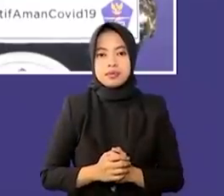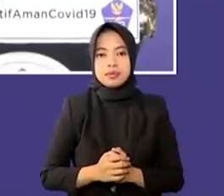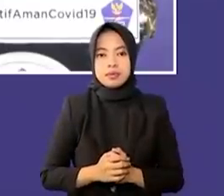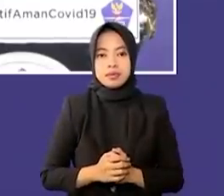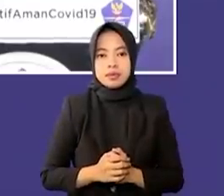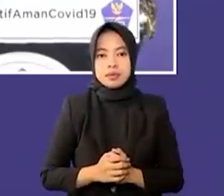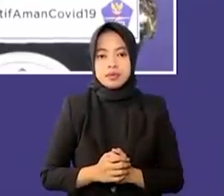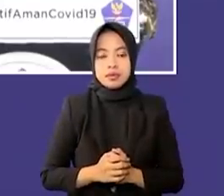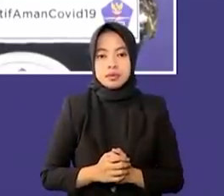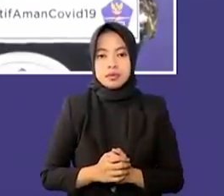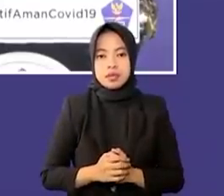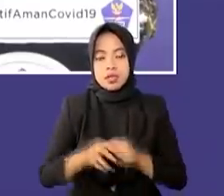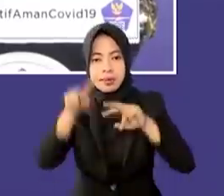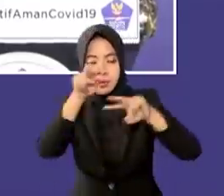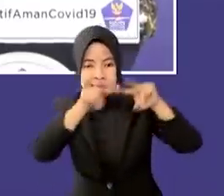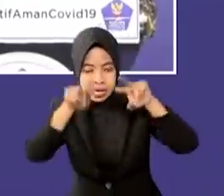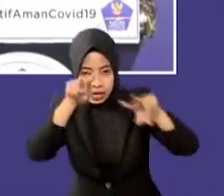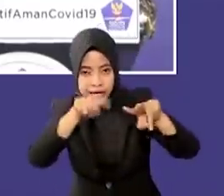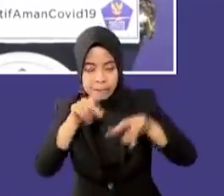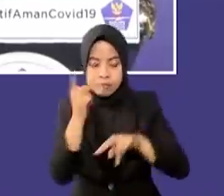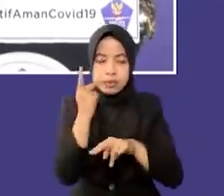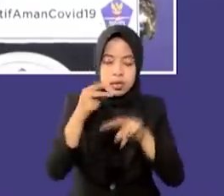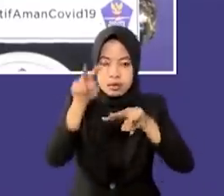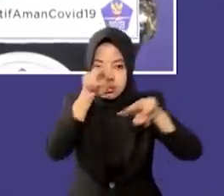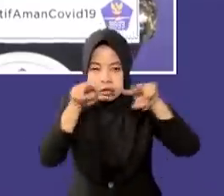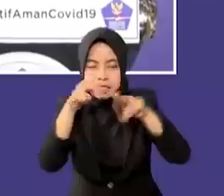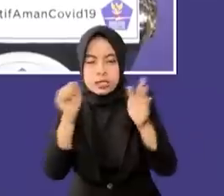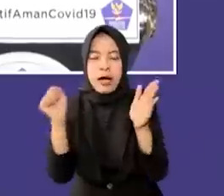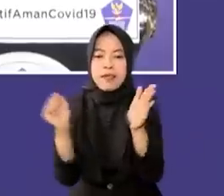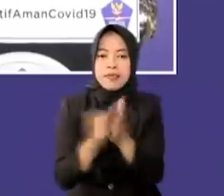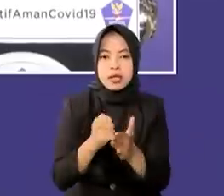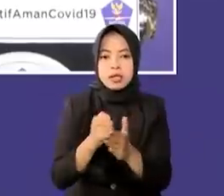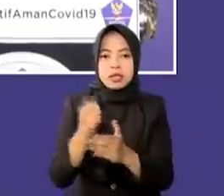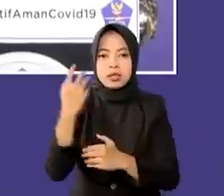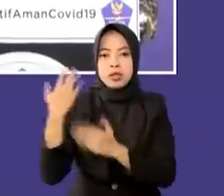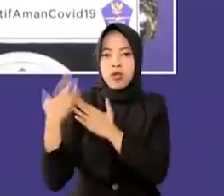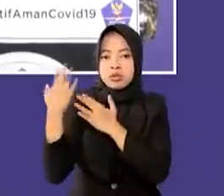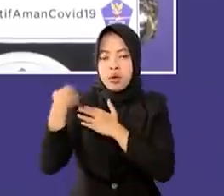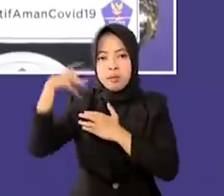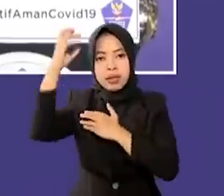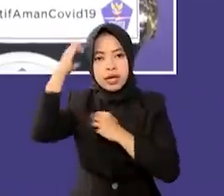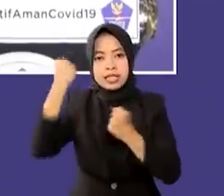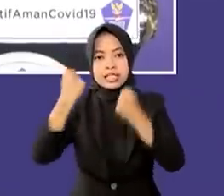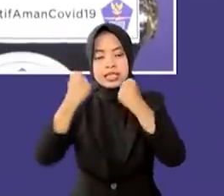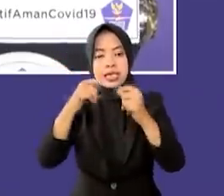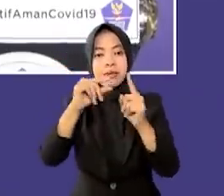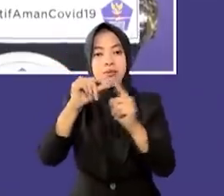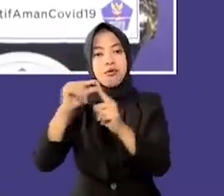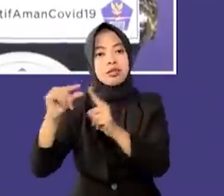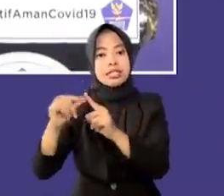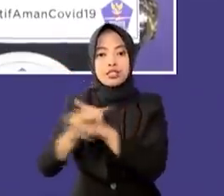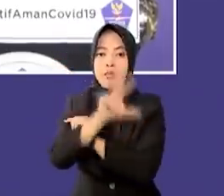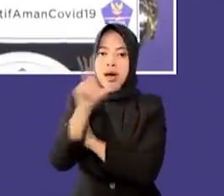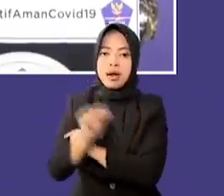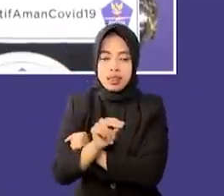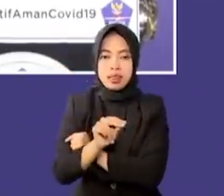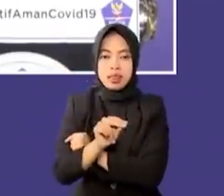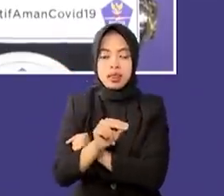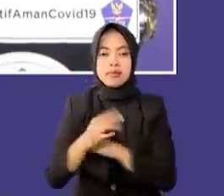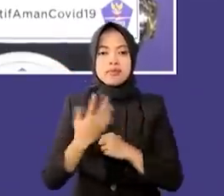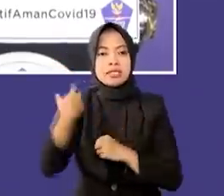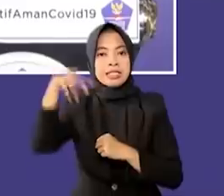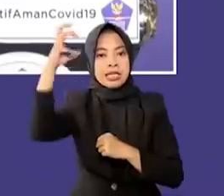dengan monitoring yang ketat yang dilaksanakan oleh dinas kesehatan provinsi Jawa Barat